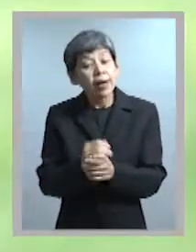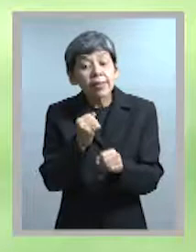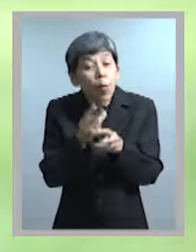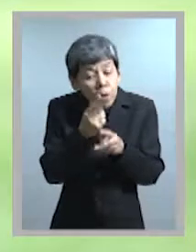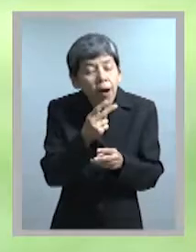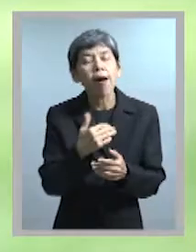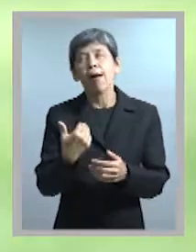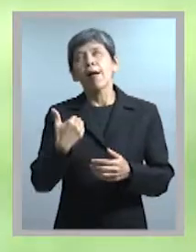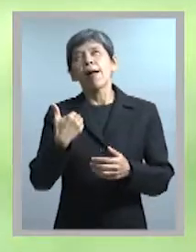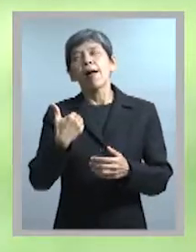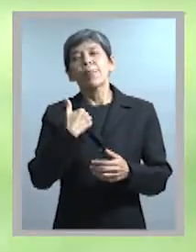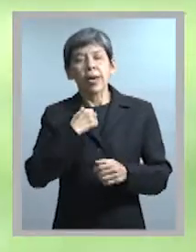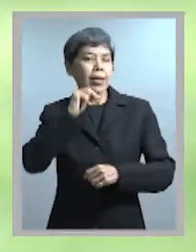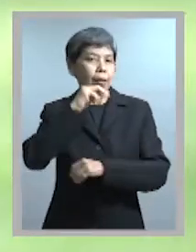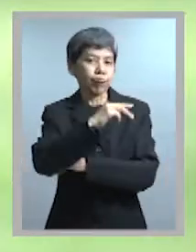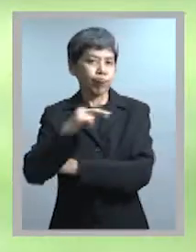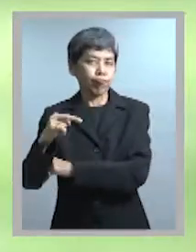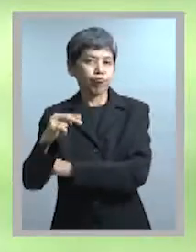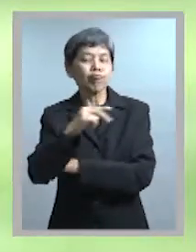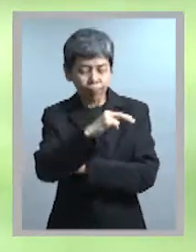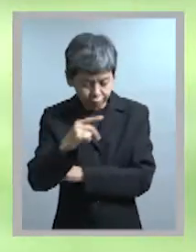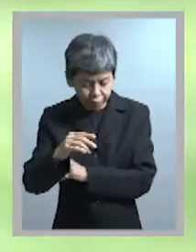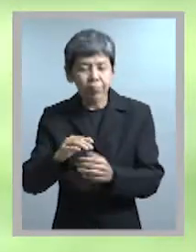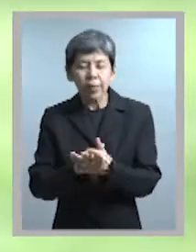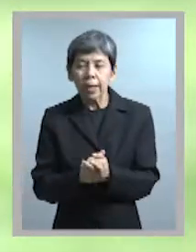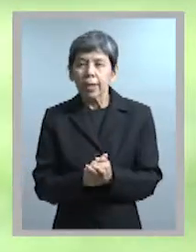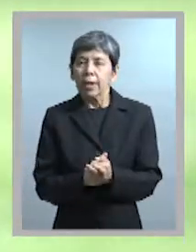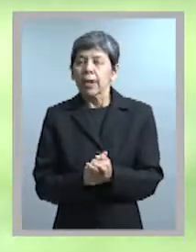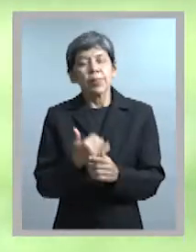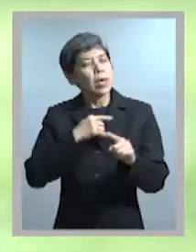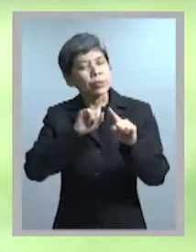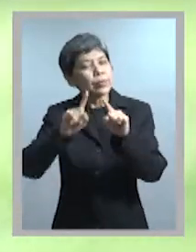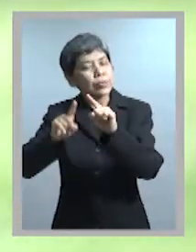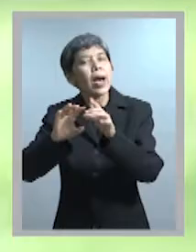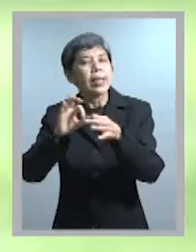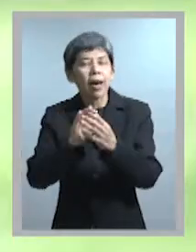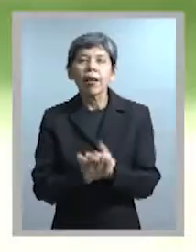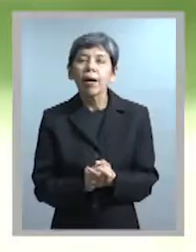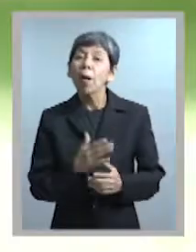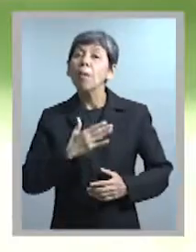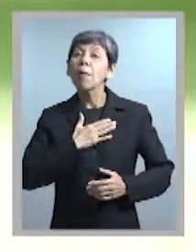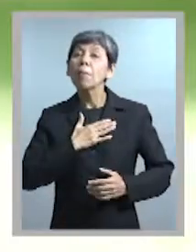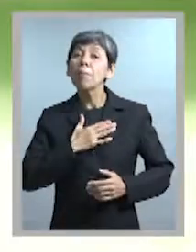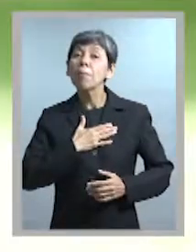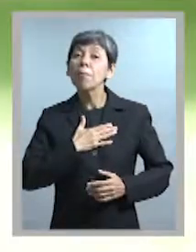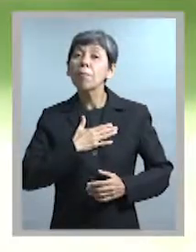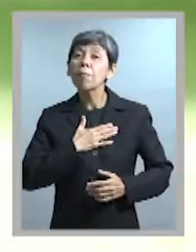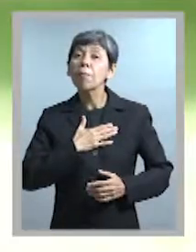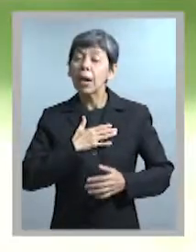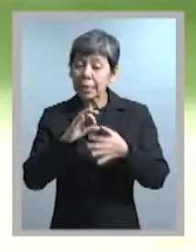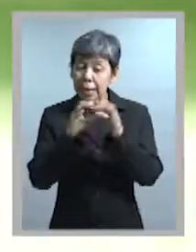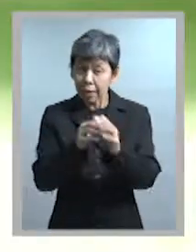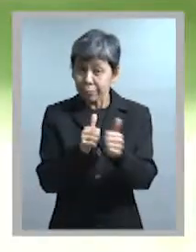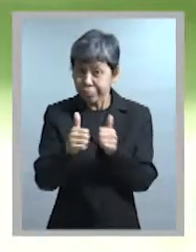ว่าน้องๆทำยังไงแล้วก็มีเรื่องของการทำว่ายน้ำนะที่เป็นรูปแบบแล้วก็มีหลายประเภทกีฬา แล้วอย่างของผมนี่มี